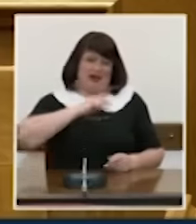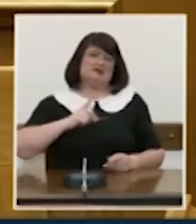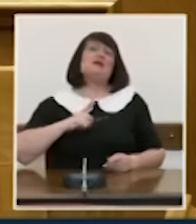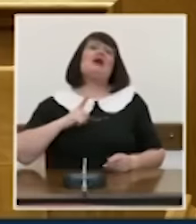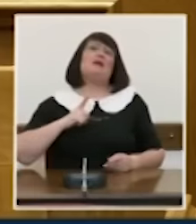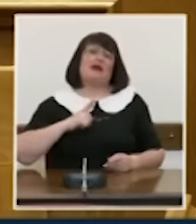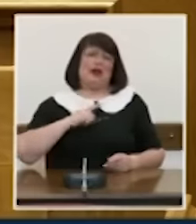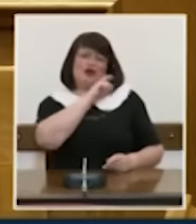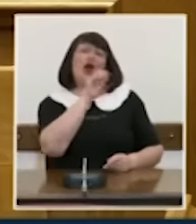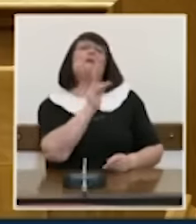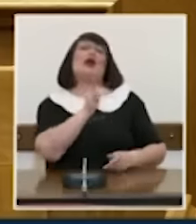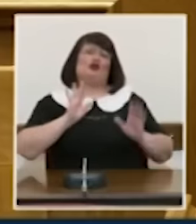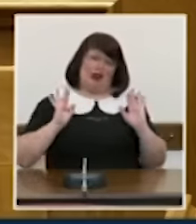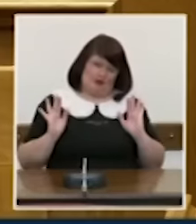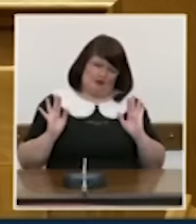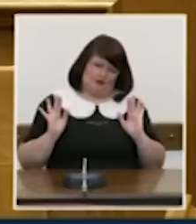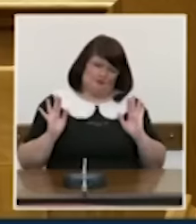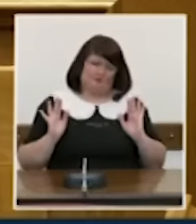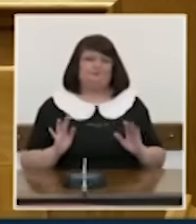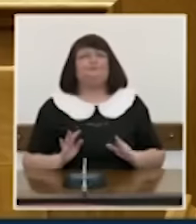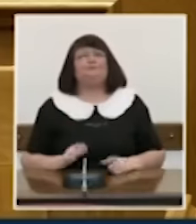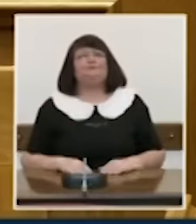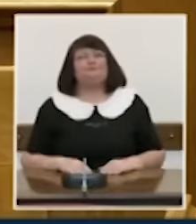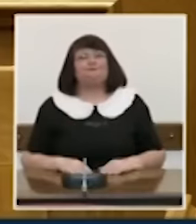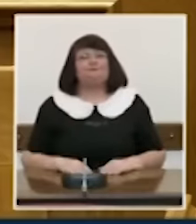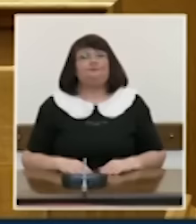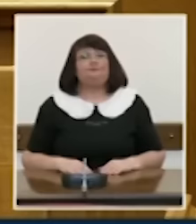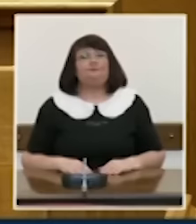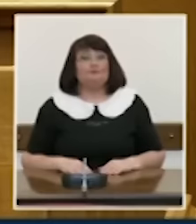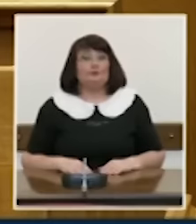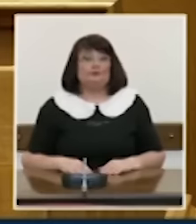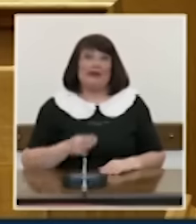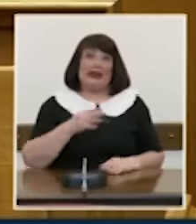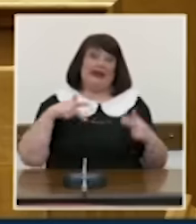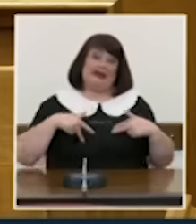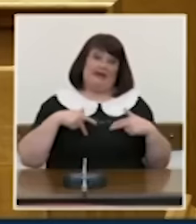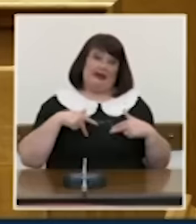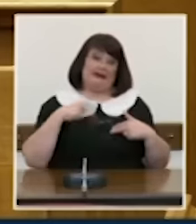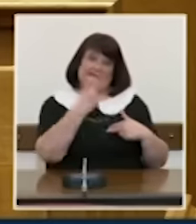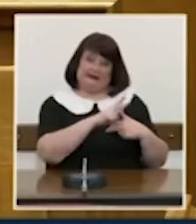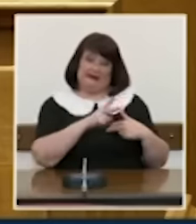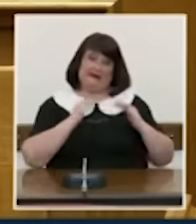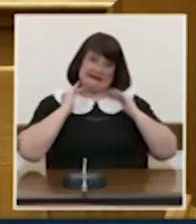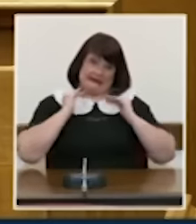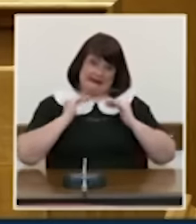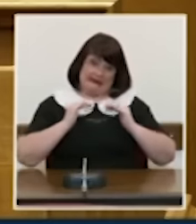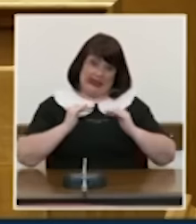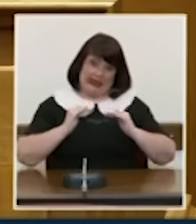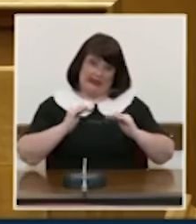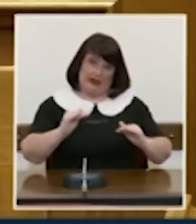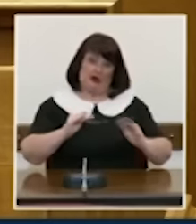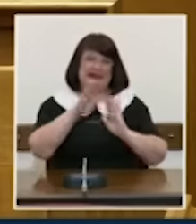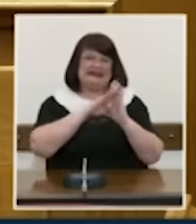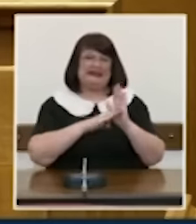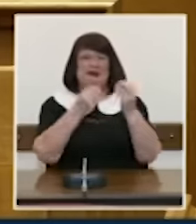είναι αυτό το ερώτημα. Τη σταθερότητά σας, τη σταθερότητα αυτού του σάπιου συστήματος,